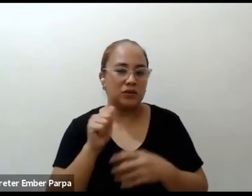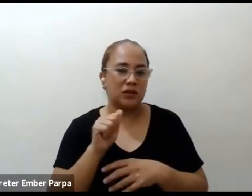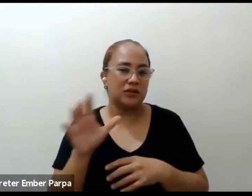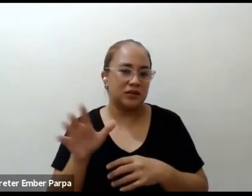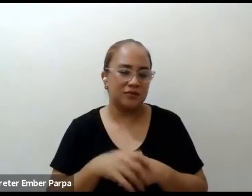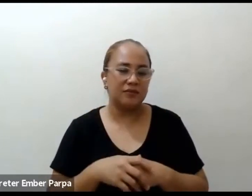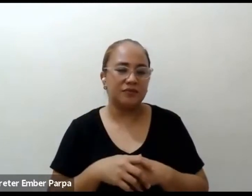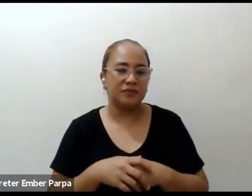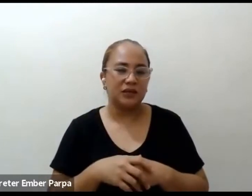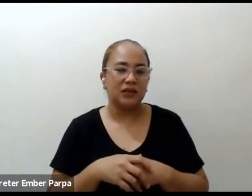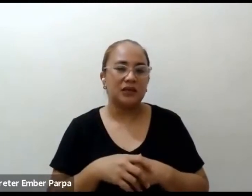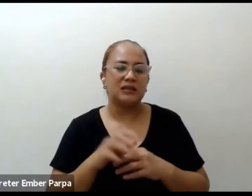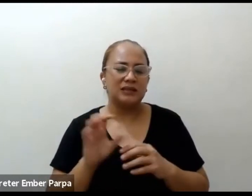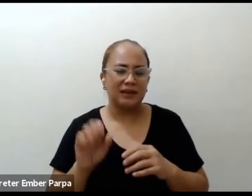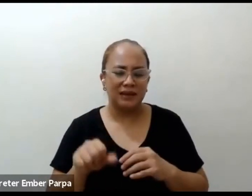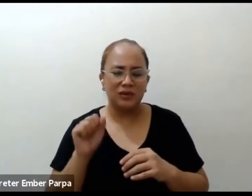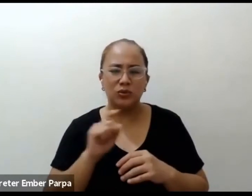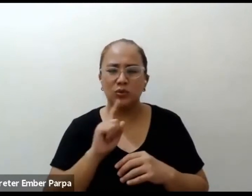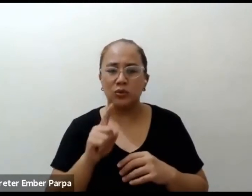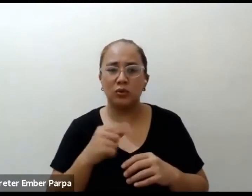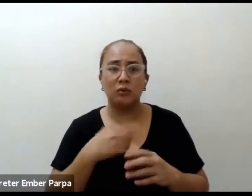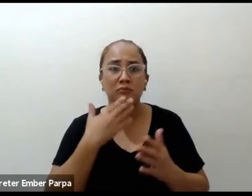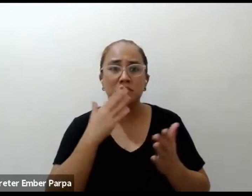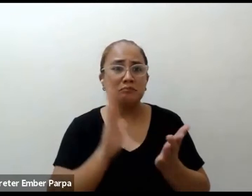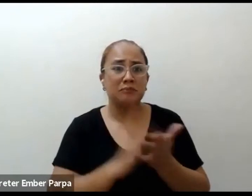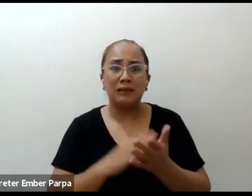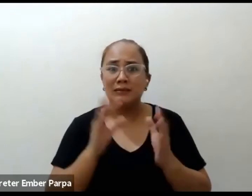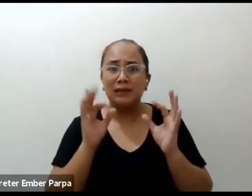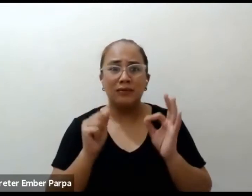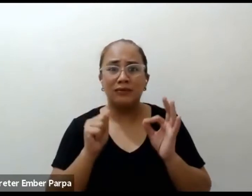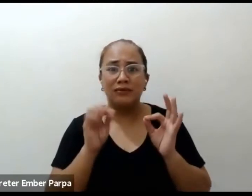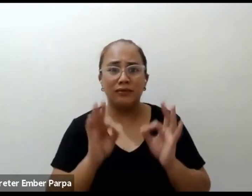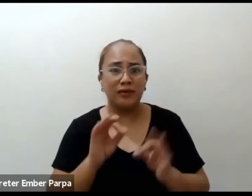conditioning in spite of the fact na nakakasama ito sa kanila.